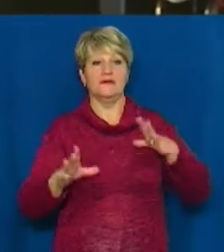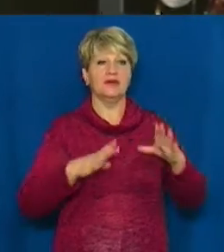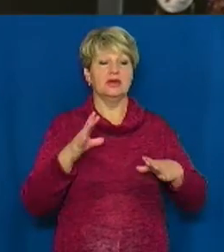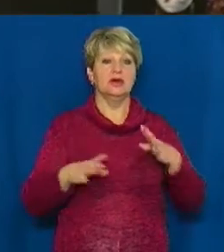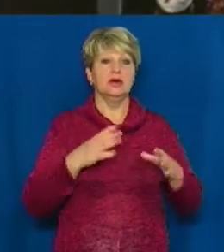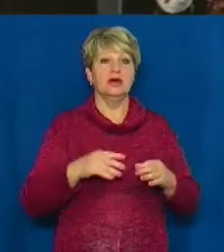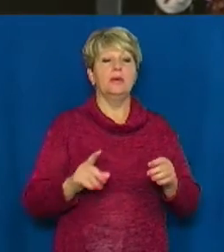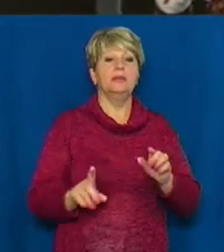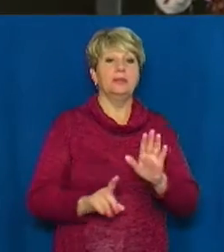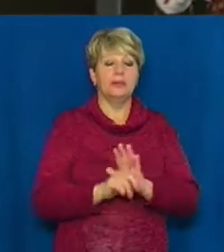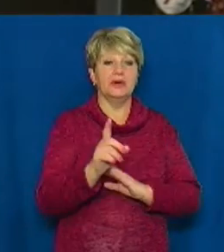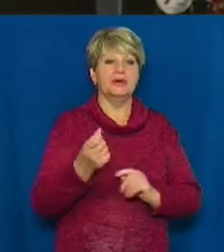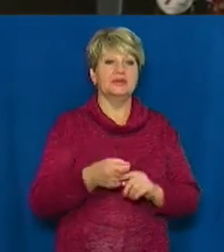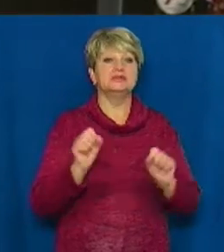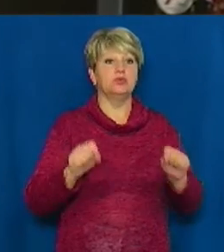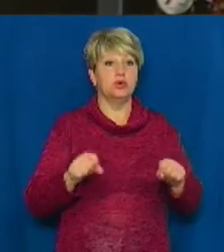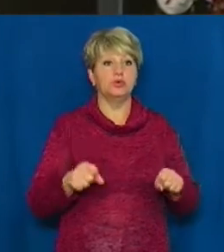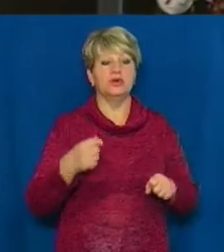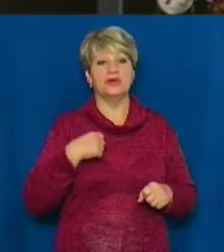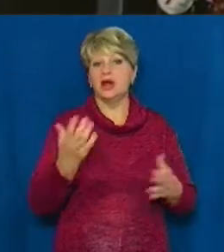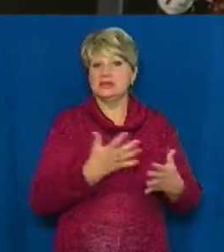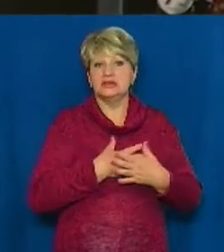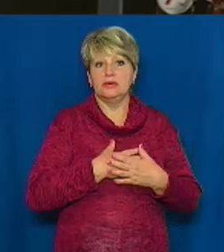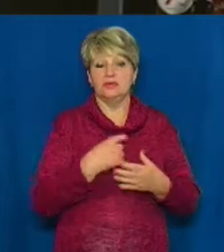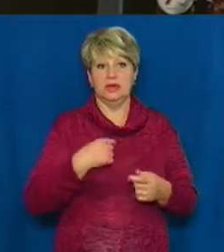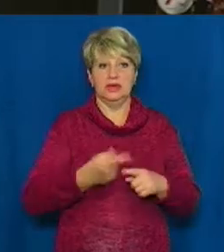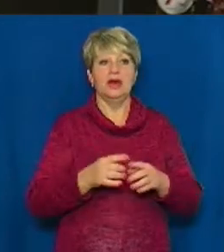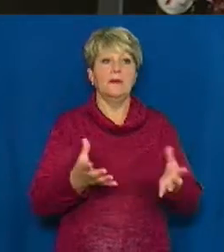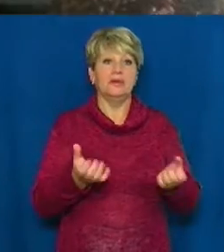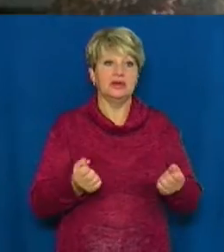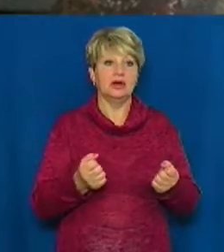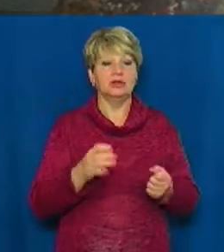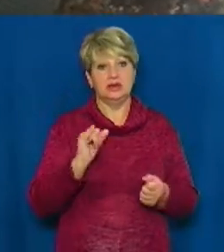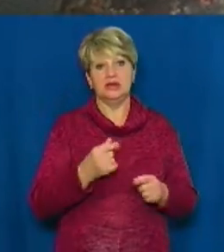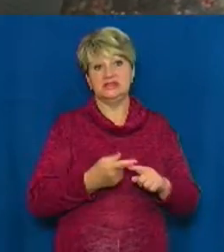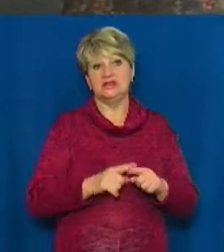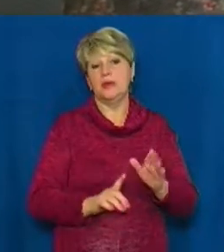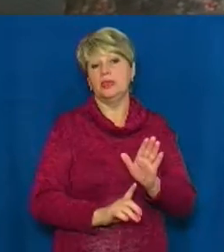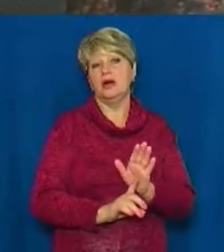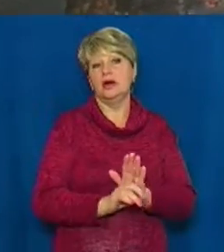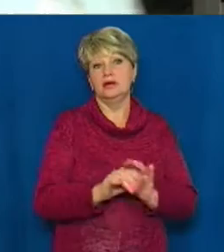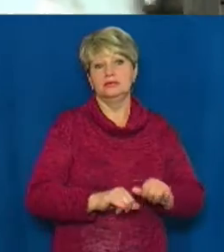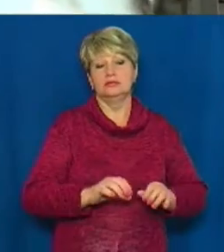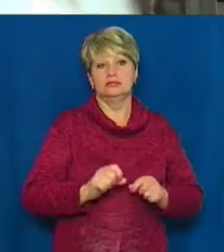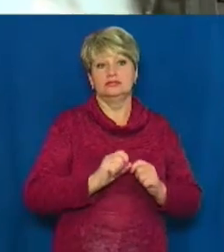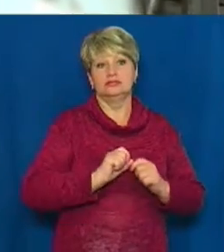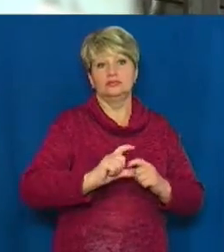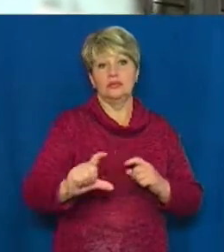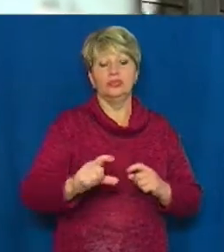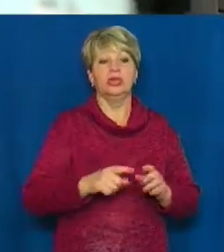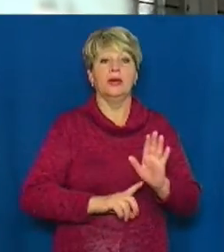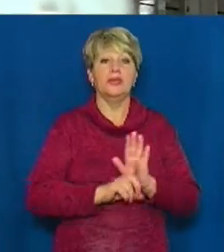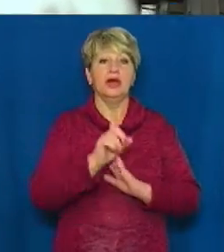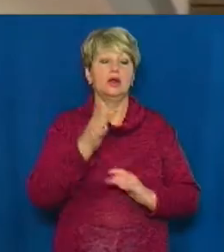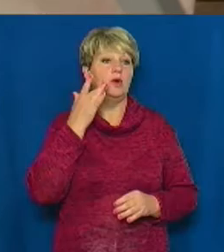займатися атлетичною гімнасткою. Я залюбки це прийняв, з цього все і почалось. Надалі Володимир почав займатися важкою